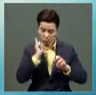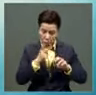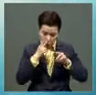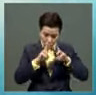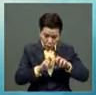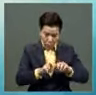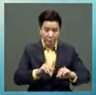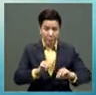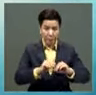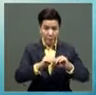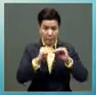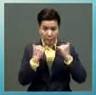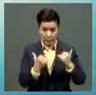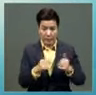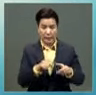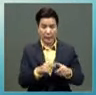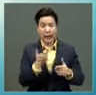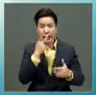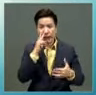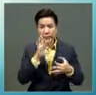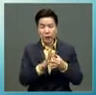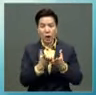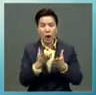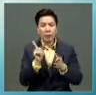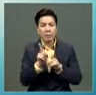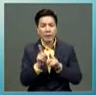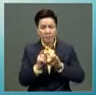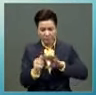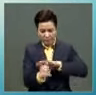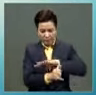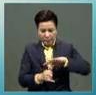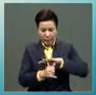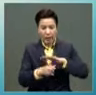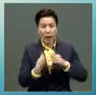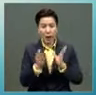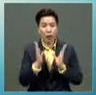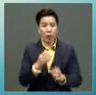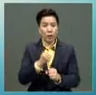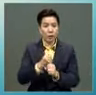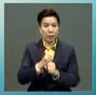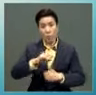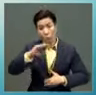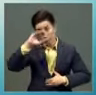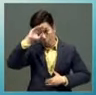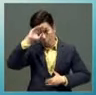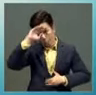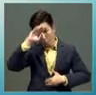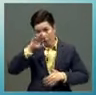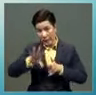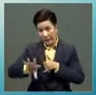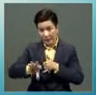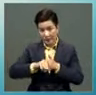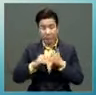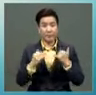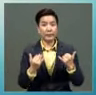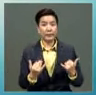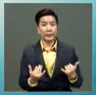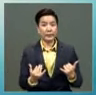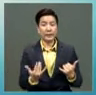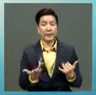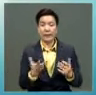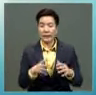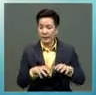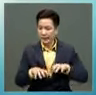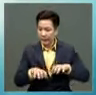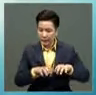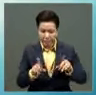เพิ่มเติมขณะเดียวกันการใช้พื้นที่กักกันเนี่ยก็ให้เจ้าพนักงานควบคุมโรคติดต่อนะครับจัดเ